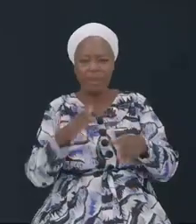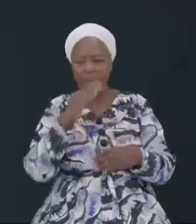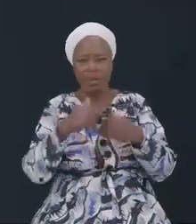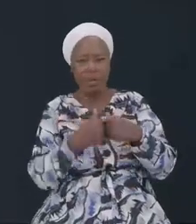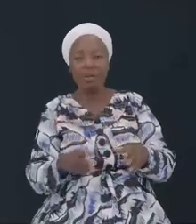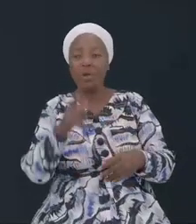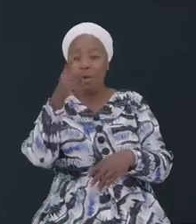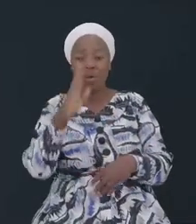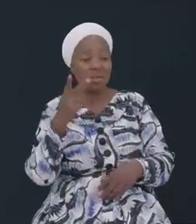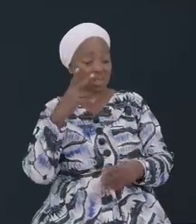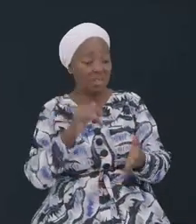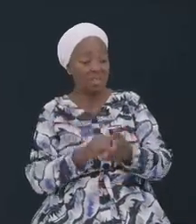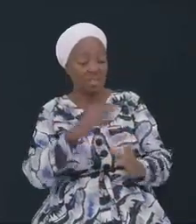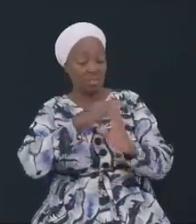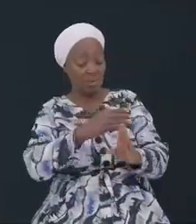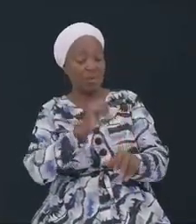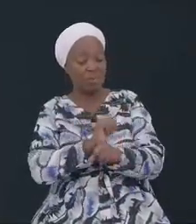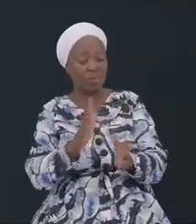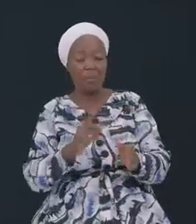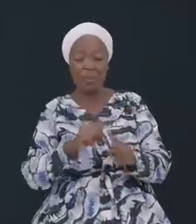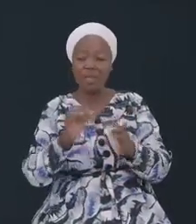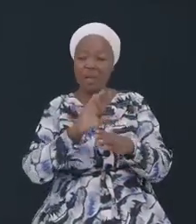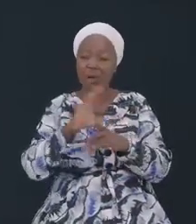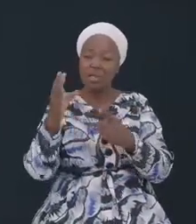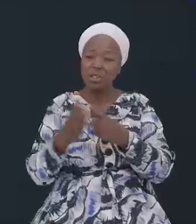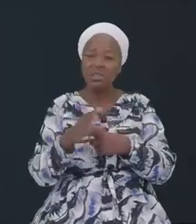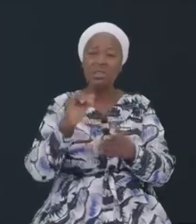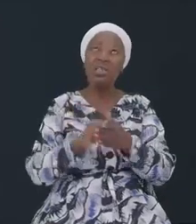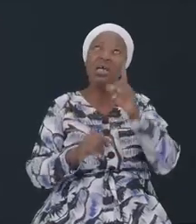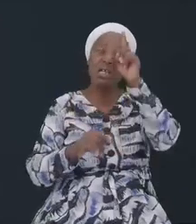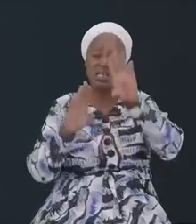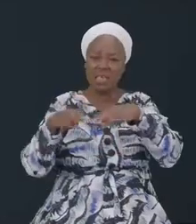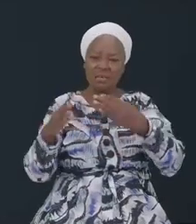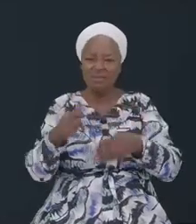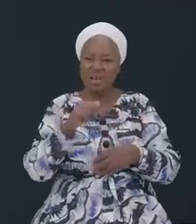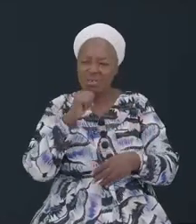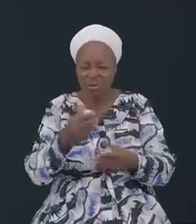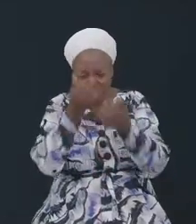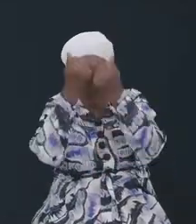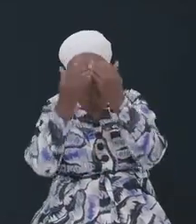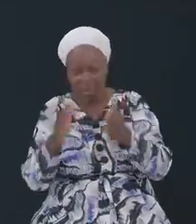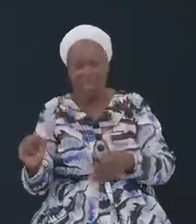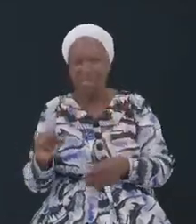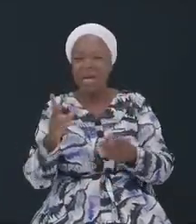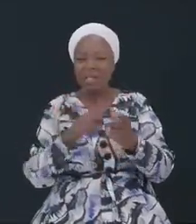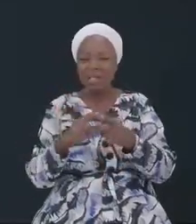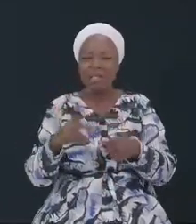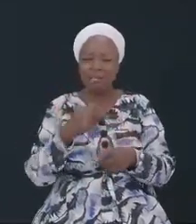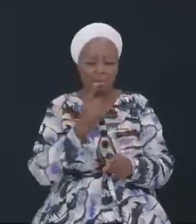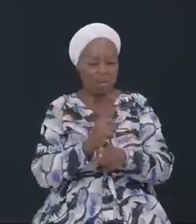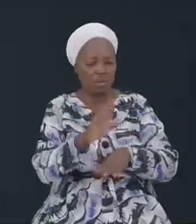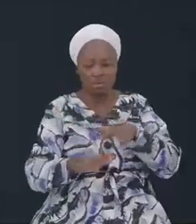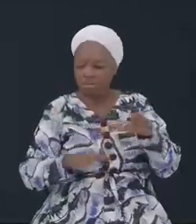Je vois la pierre d'achoppement là, mais la condition qu'il a fixée, c'est que tu n'obéis pas à cette condition, tu